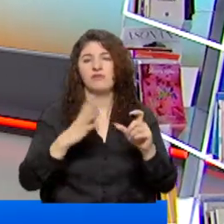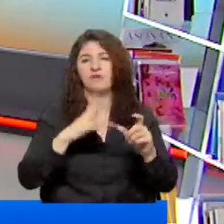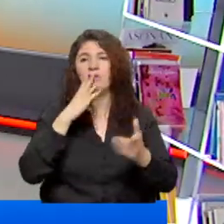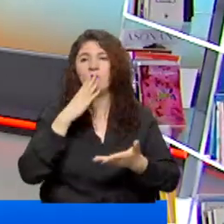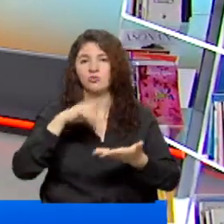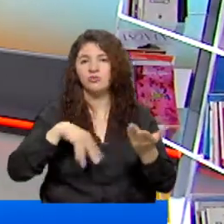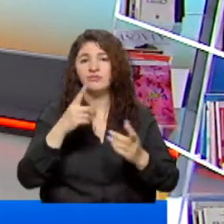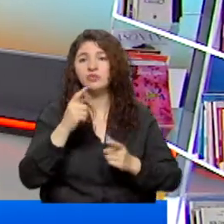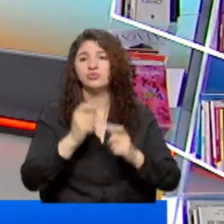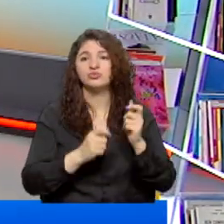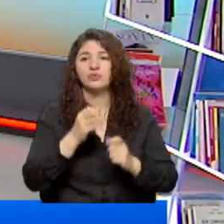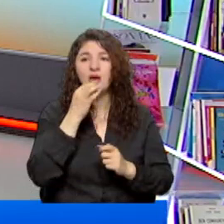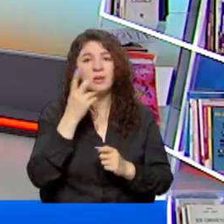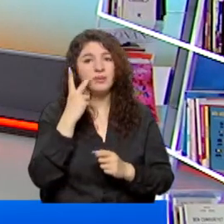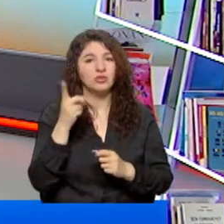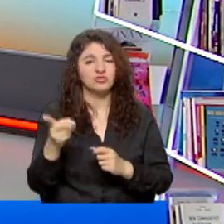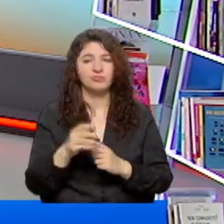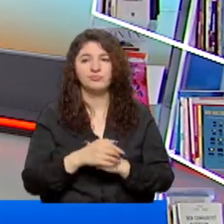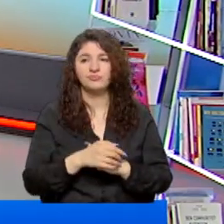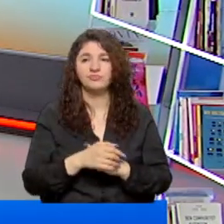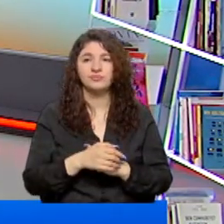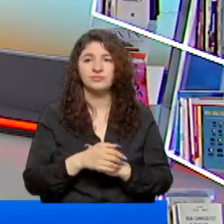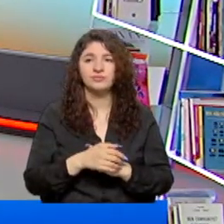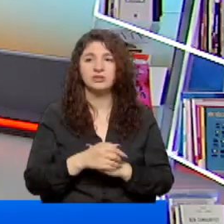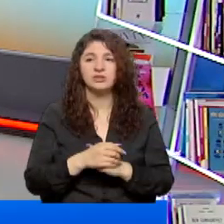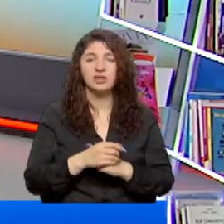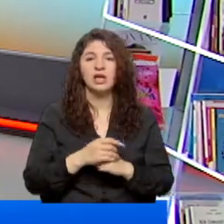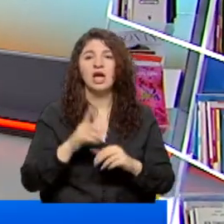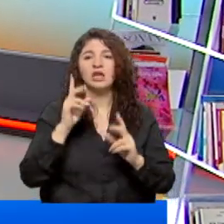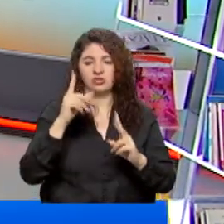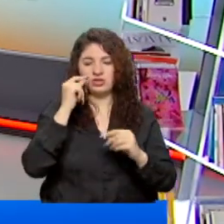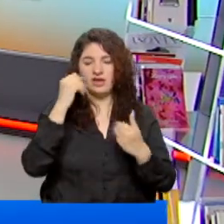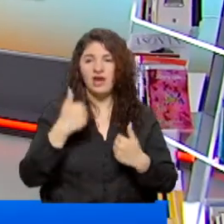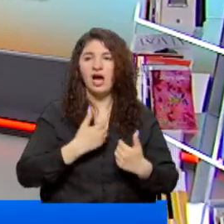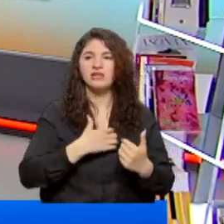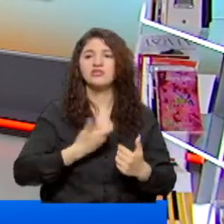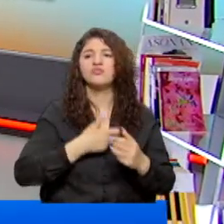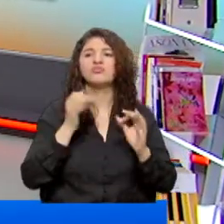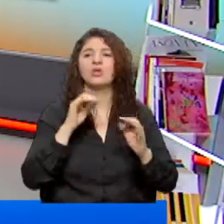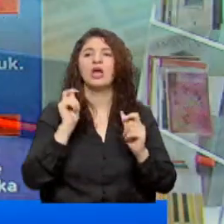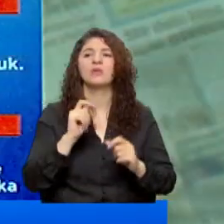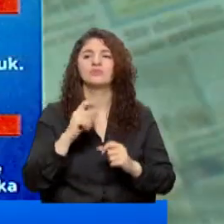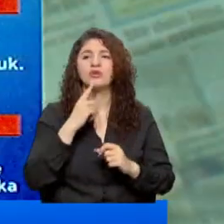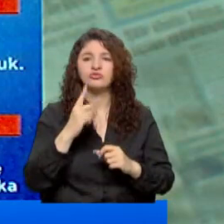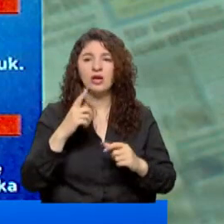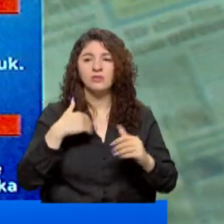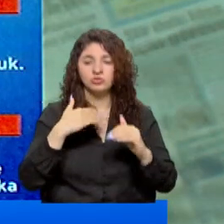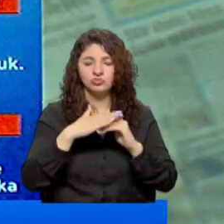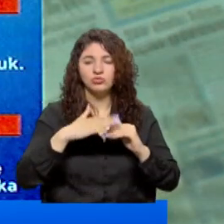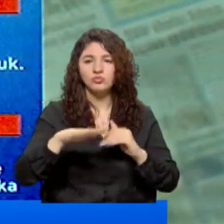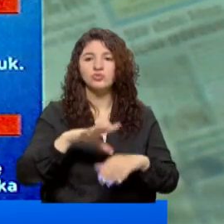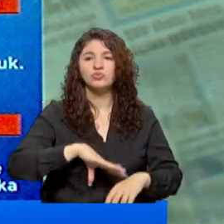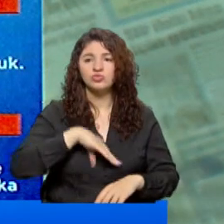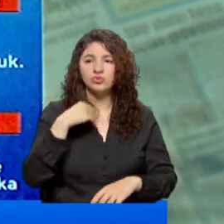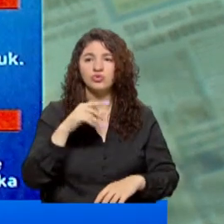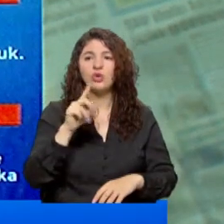okuyacağım ve süt haberine geçeceğim ve sivil anayasaya mutlaka yapacağız diyor milletimizi